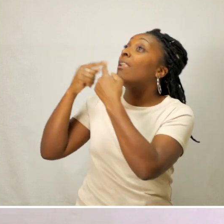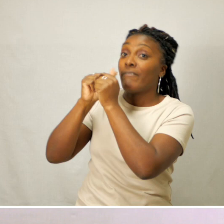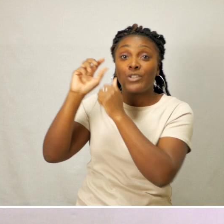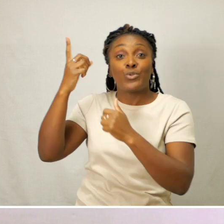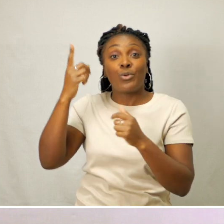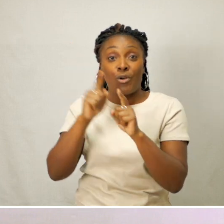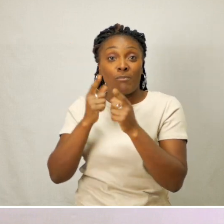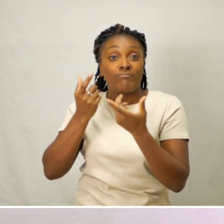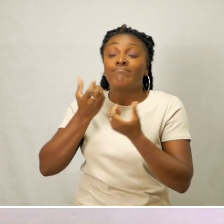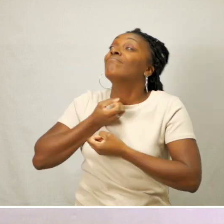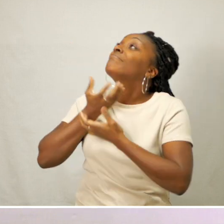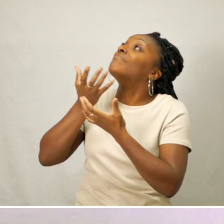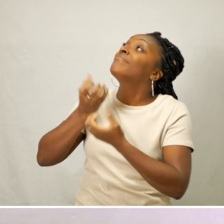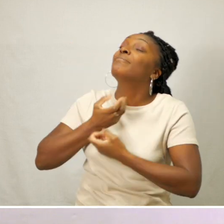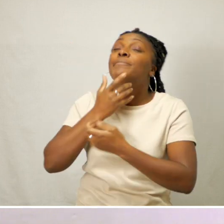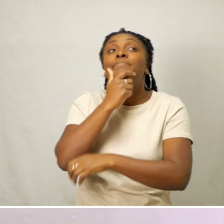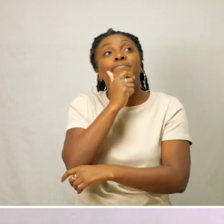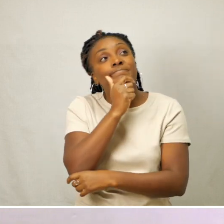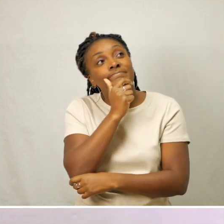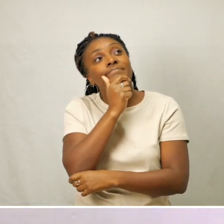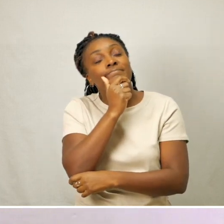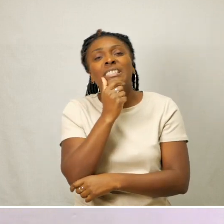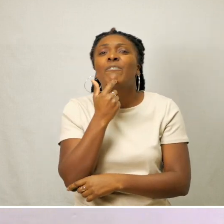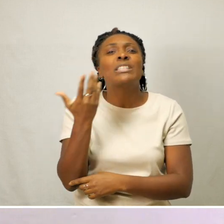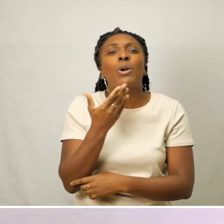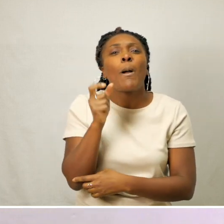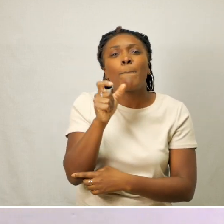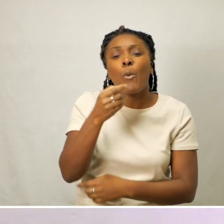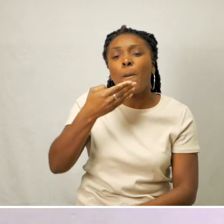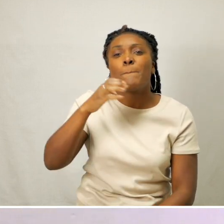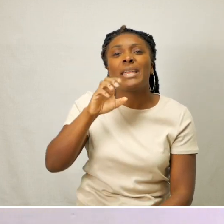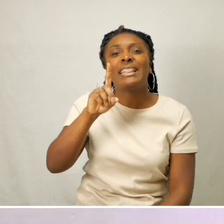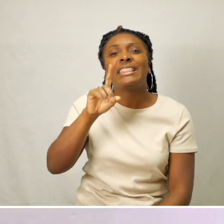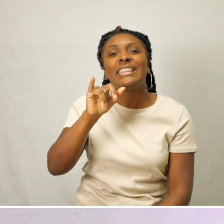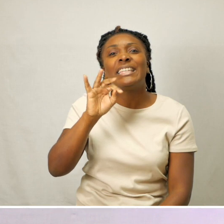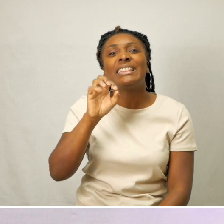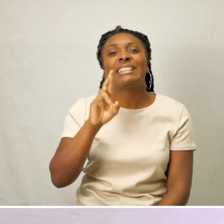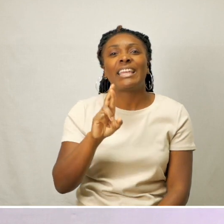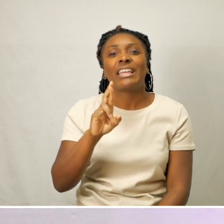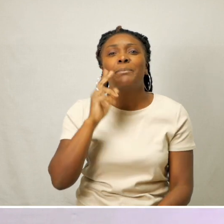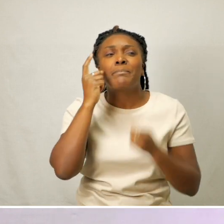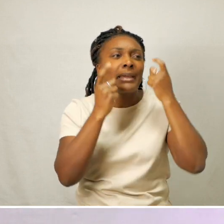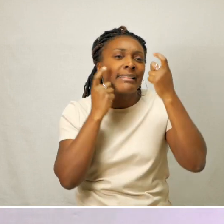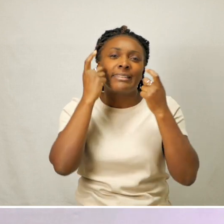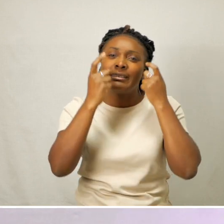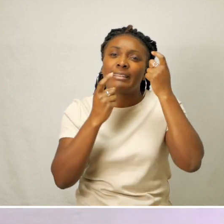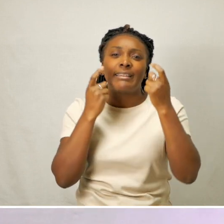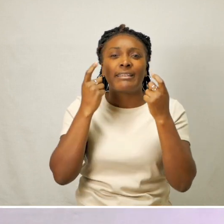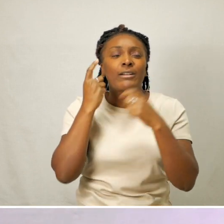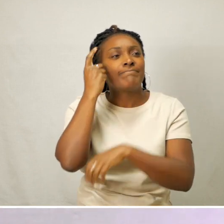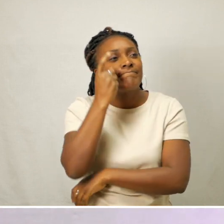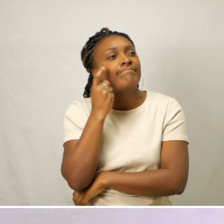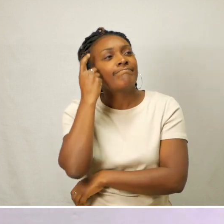méditation, et puis creuser en fait les choses. Qu'est-ce que veut dire méditer en fait ? Méditer, c'est un terme qui est l'action en